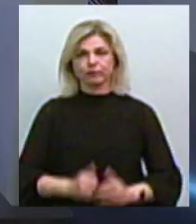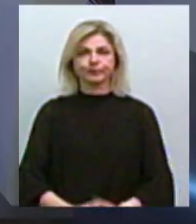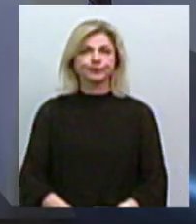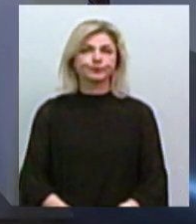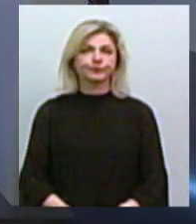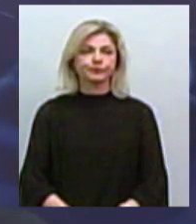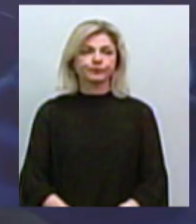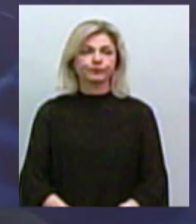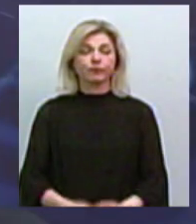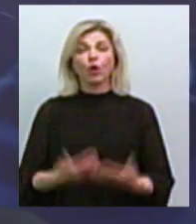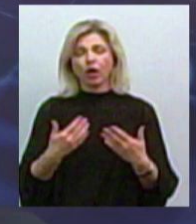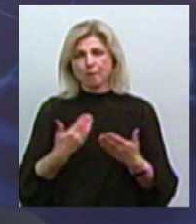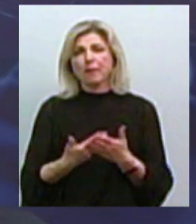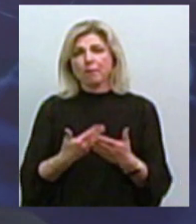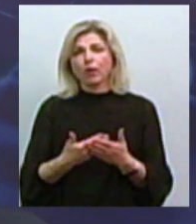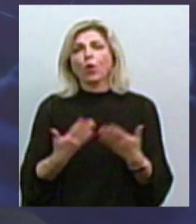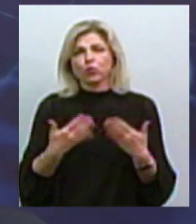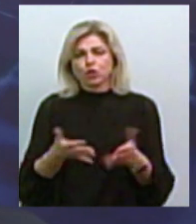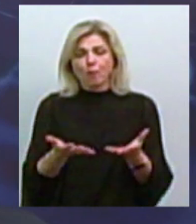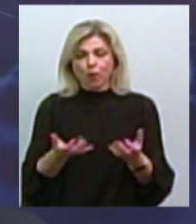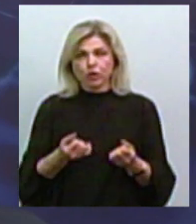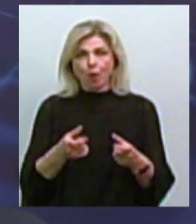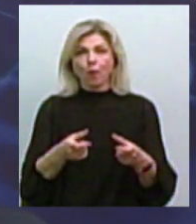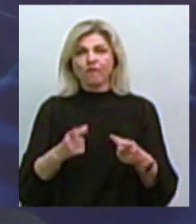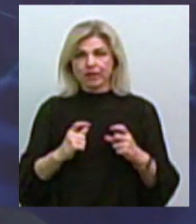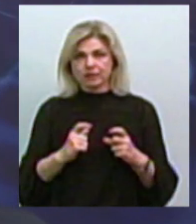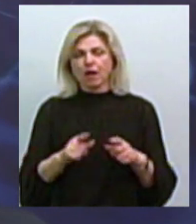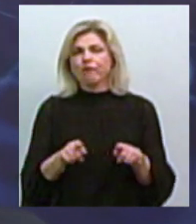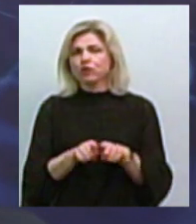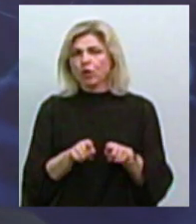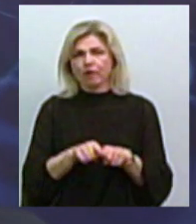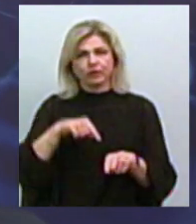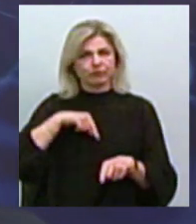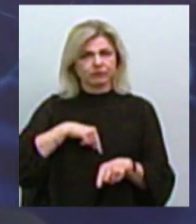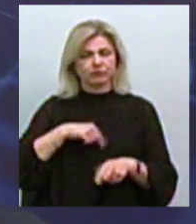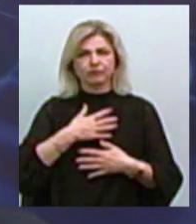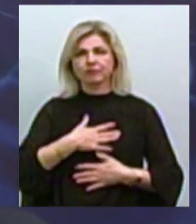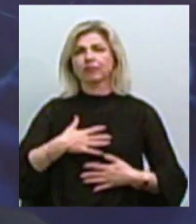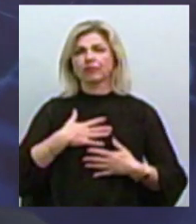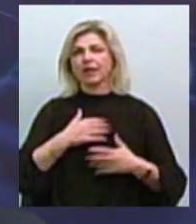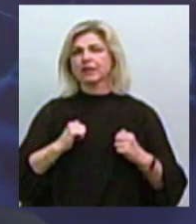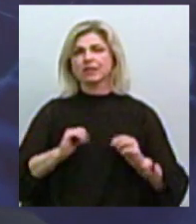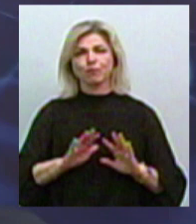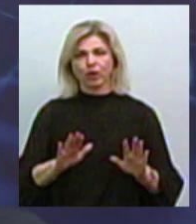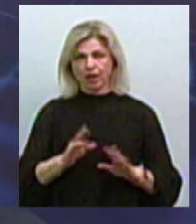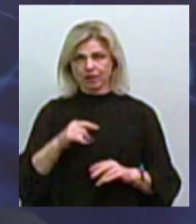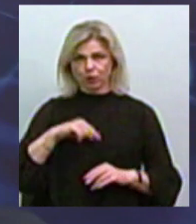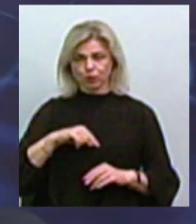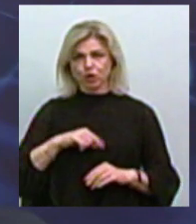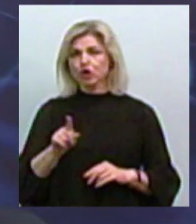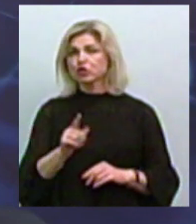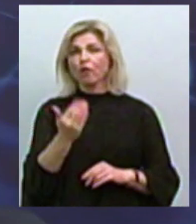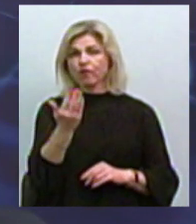Ось вже отримана повістка, і все одне якось неспокійно на душі. Що ви можете порадити нашим